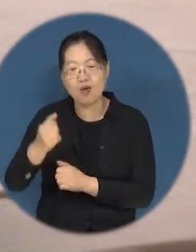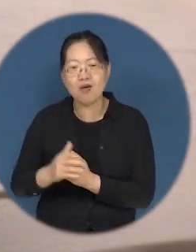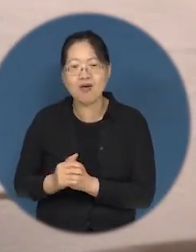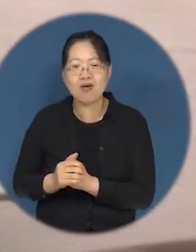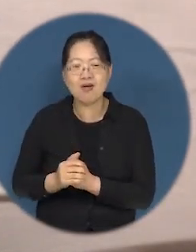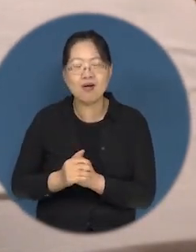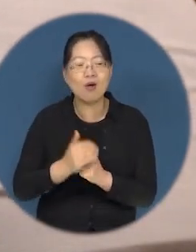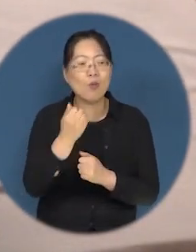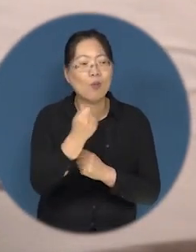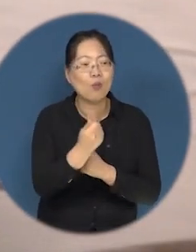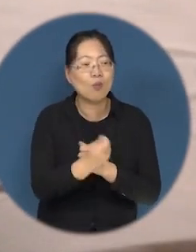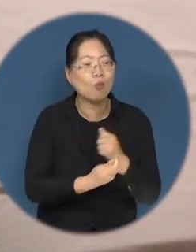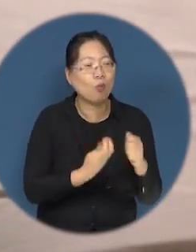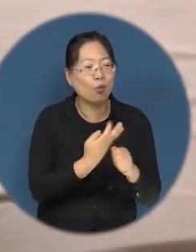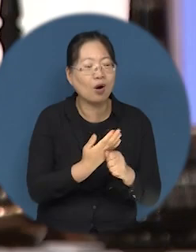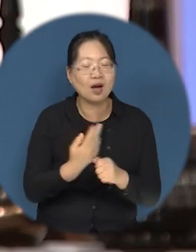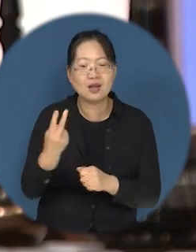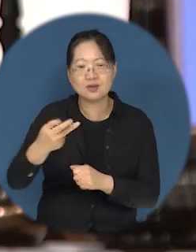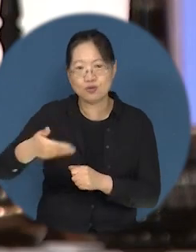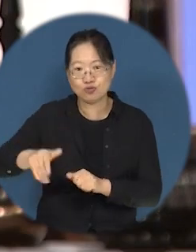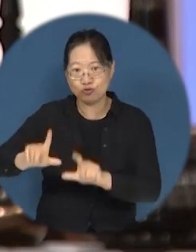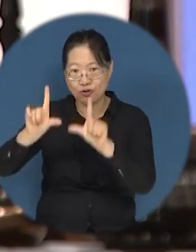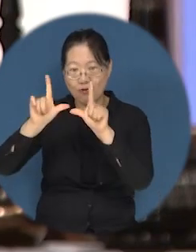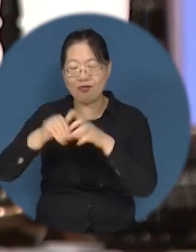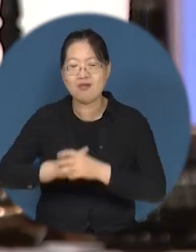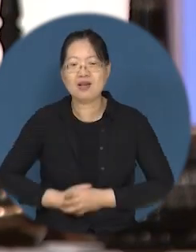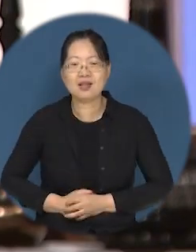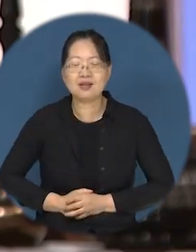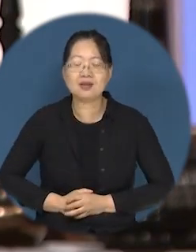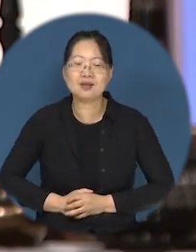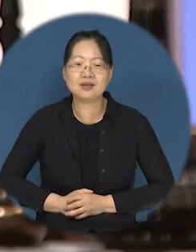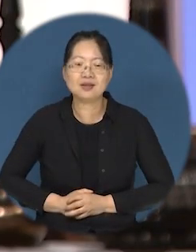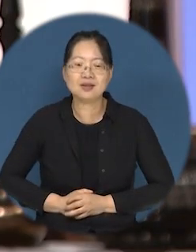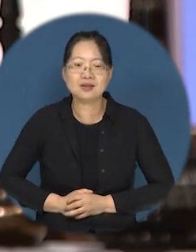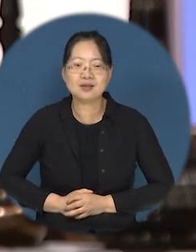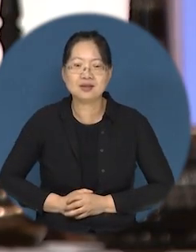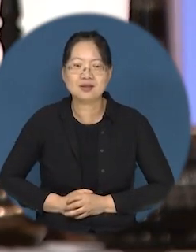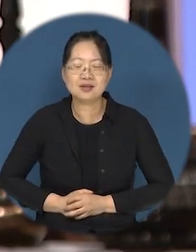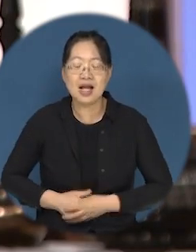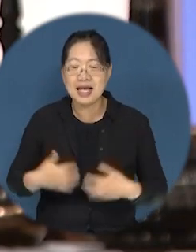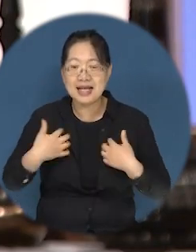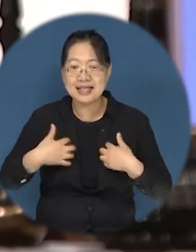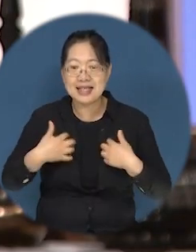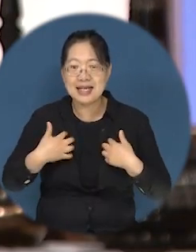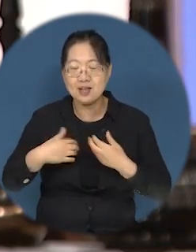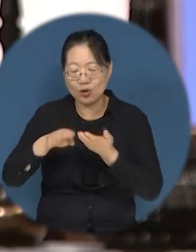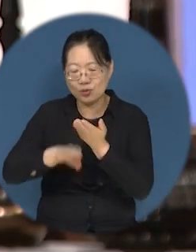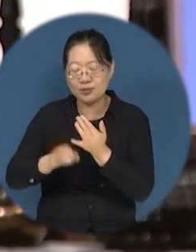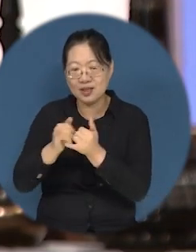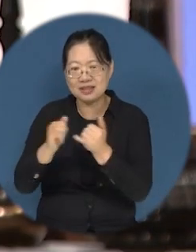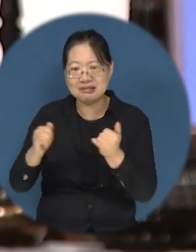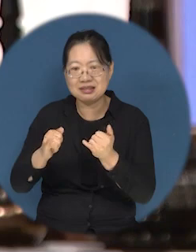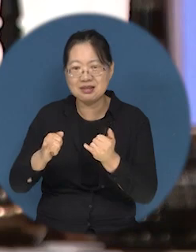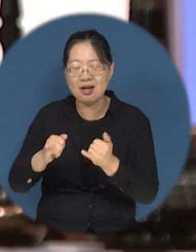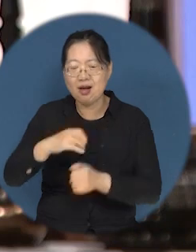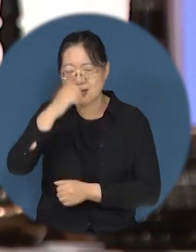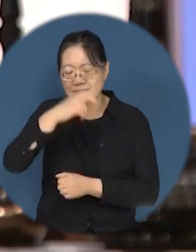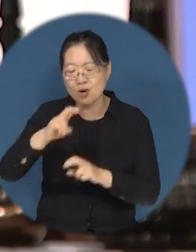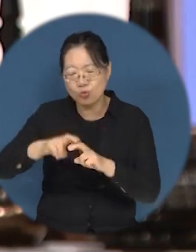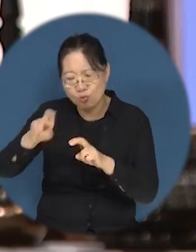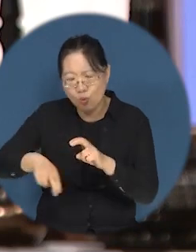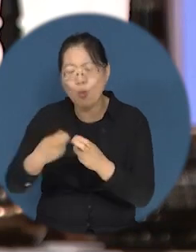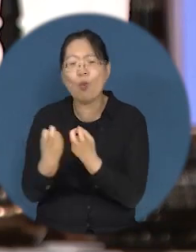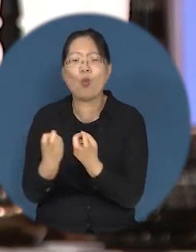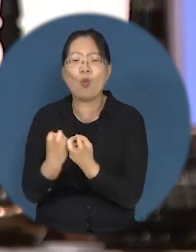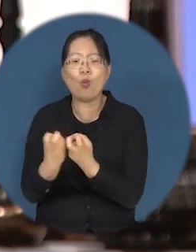년도쯤이죠? 그 2009년입니다. 2009년. 예, 사실은 좀 그 게임계에 있는 후배들이 아니 그냥 그렇게 가면 어떡하냐 뭐 이제